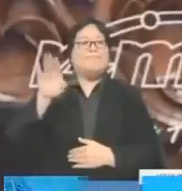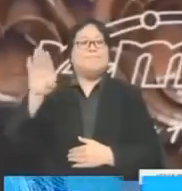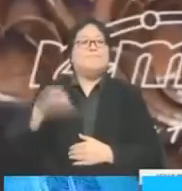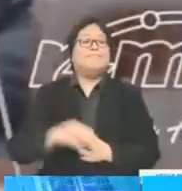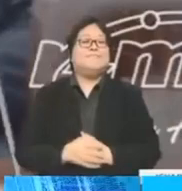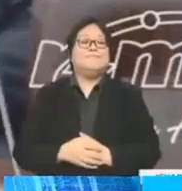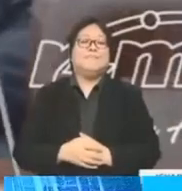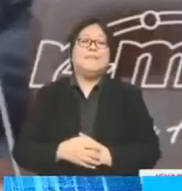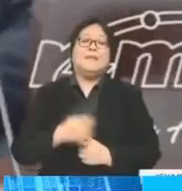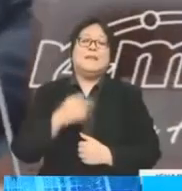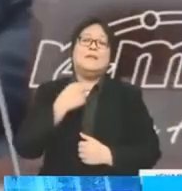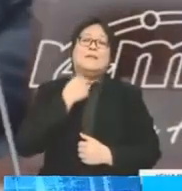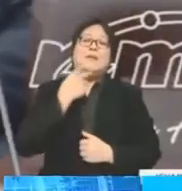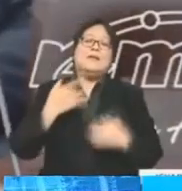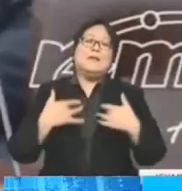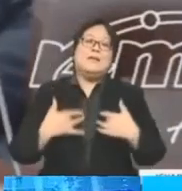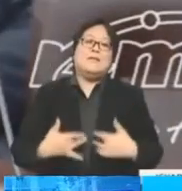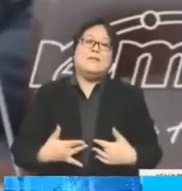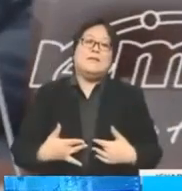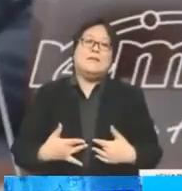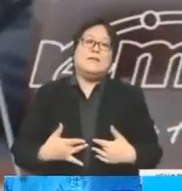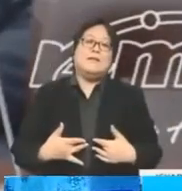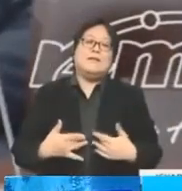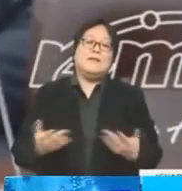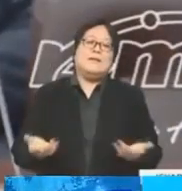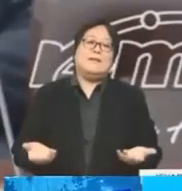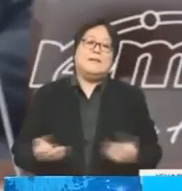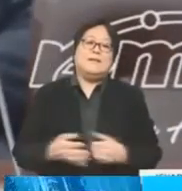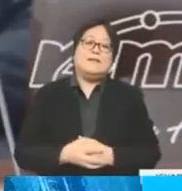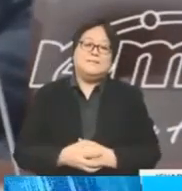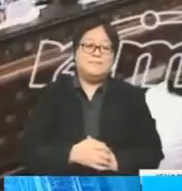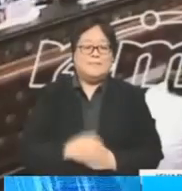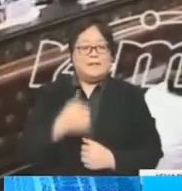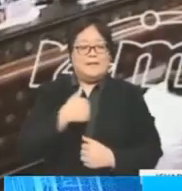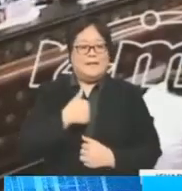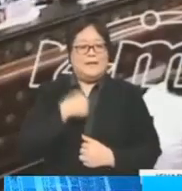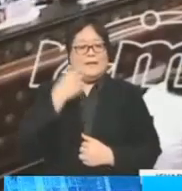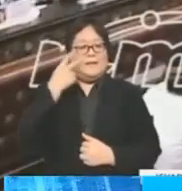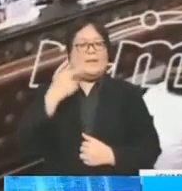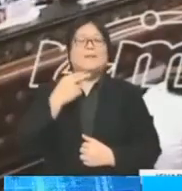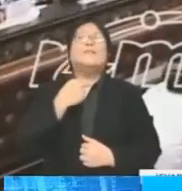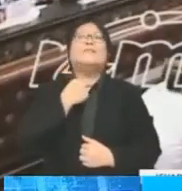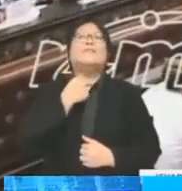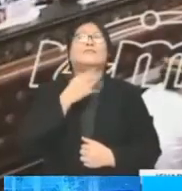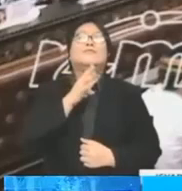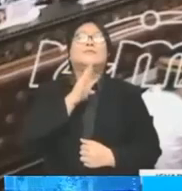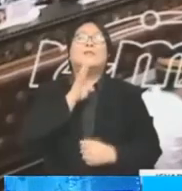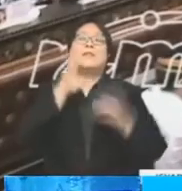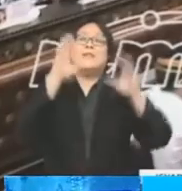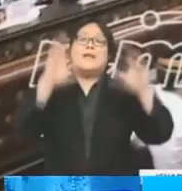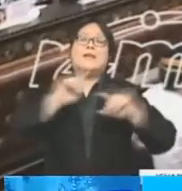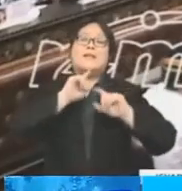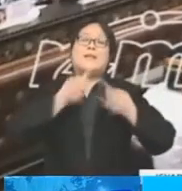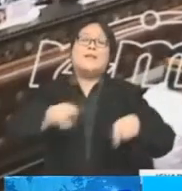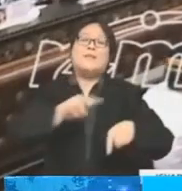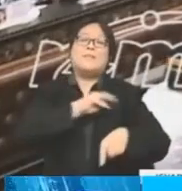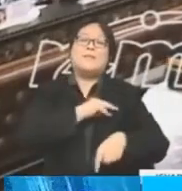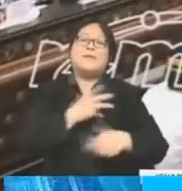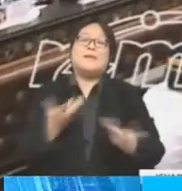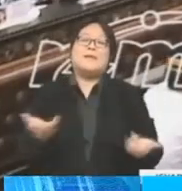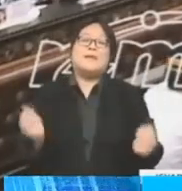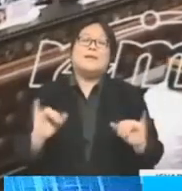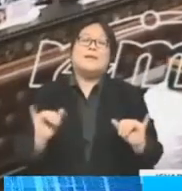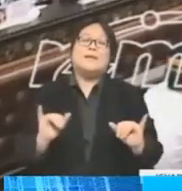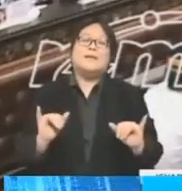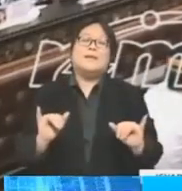wow nada bagaimanapun katanya kerajaan sukar untuk mengawal kandungan syarat menurut techcrunch dalam tariannya